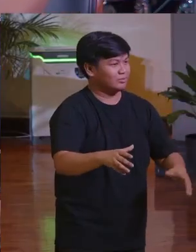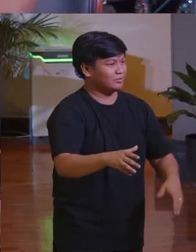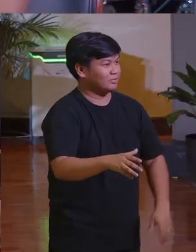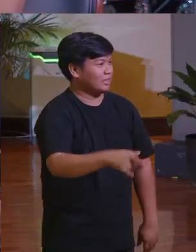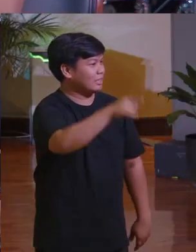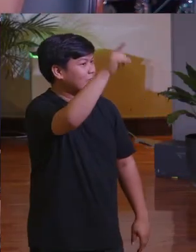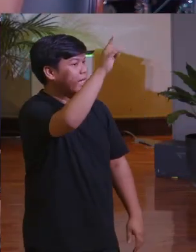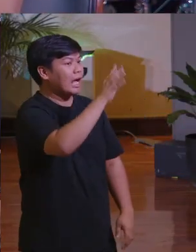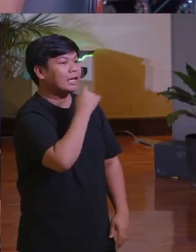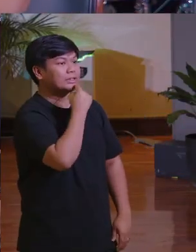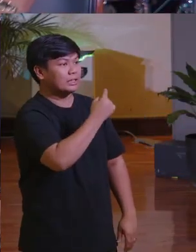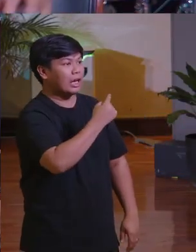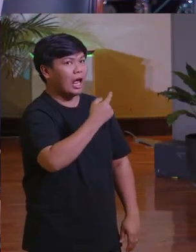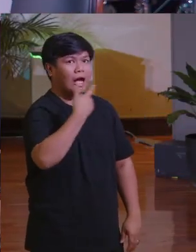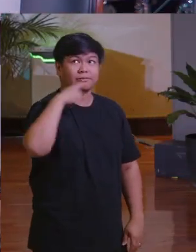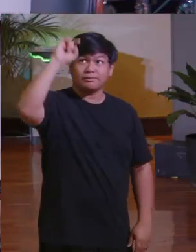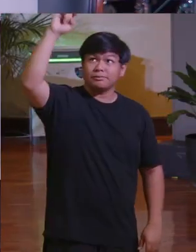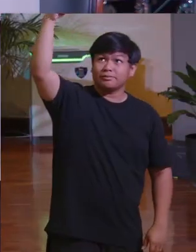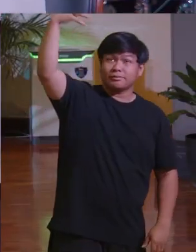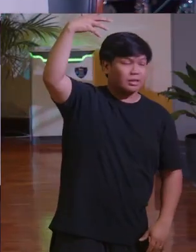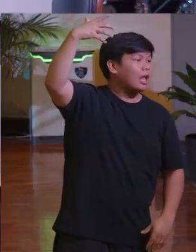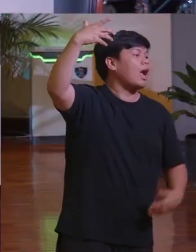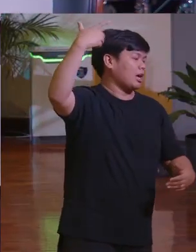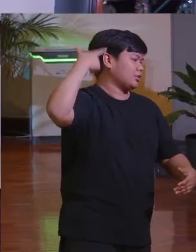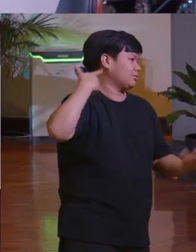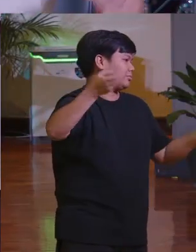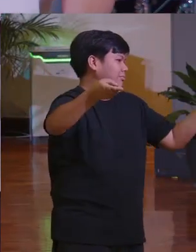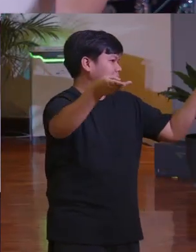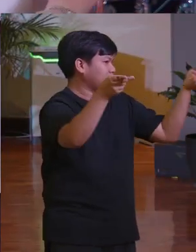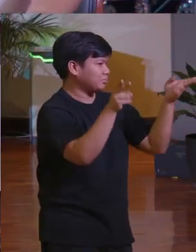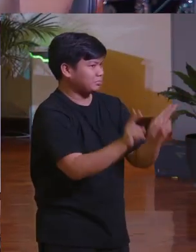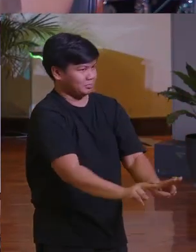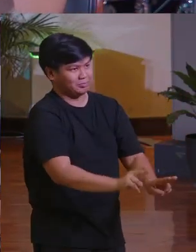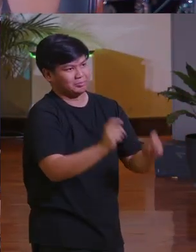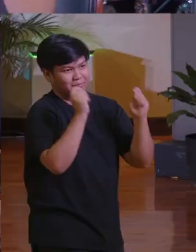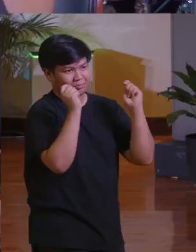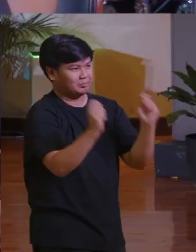there be light, and there was light.